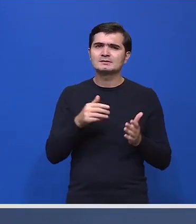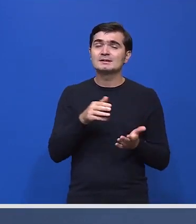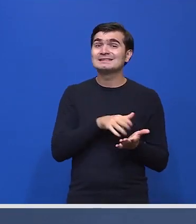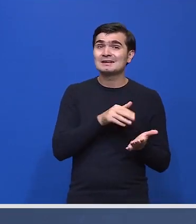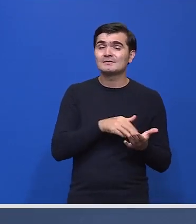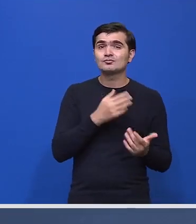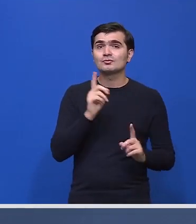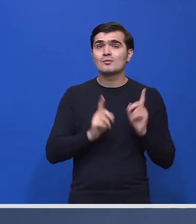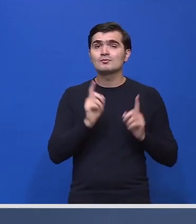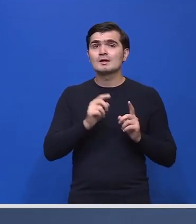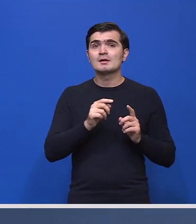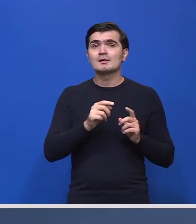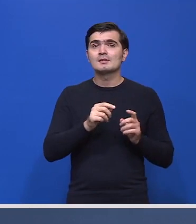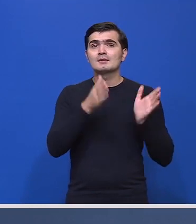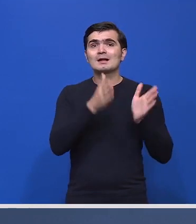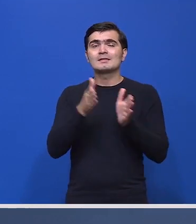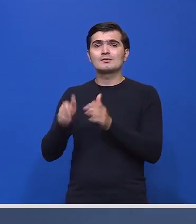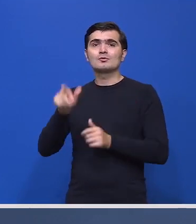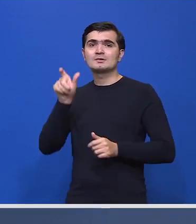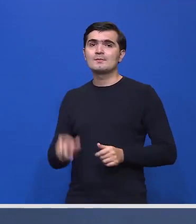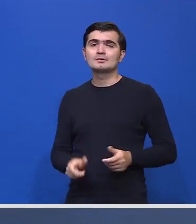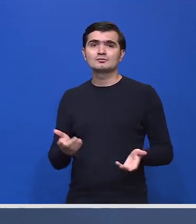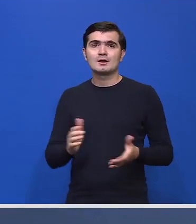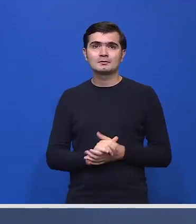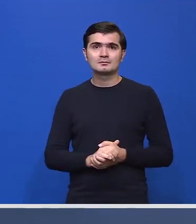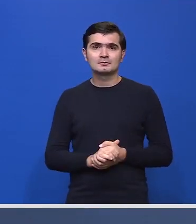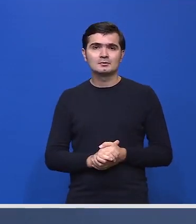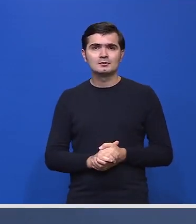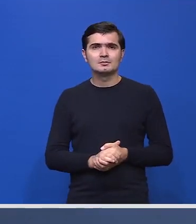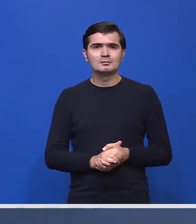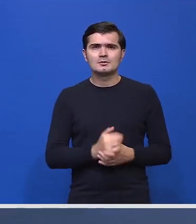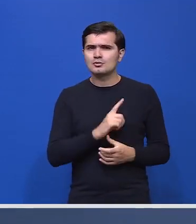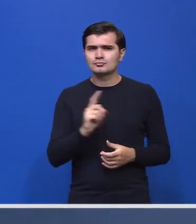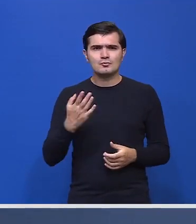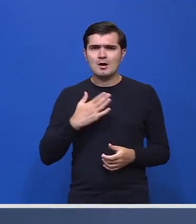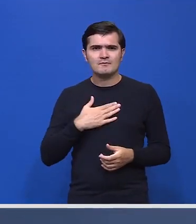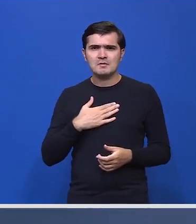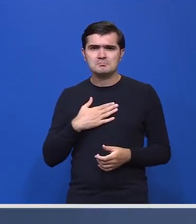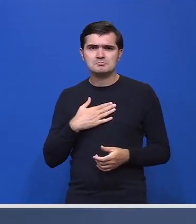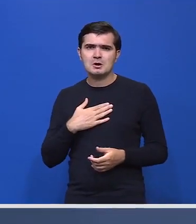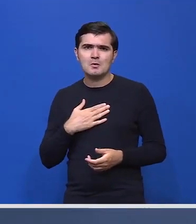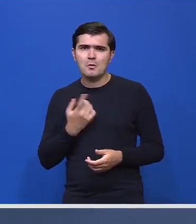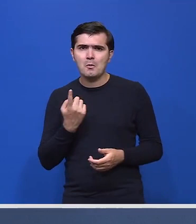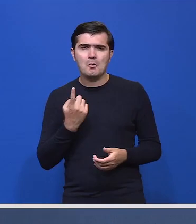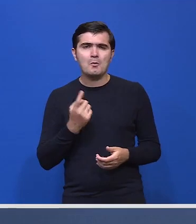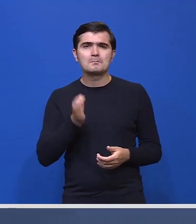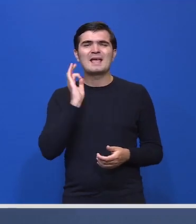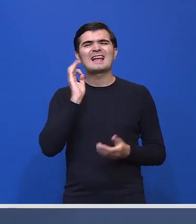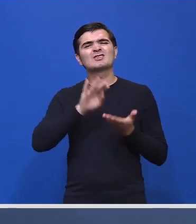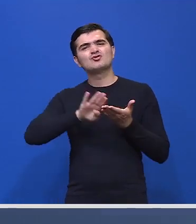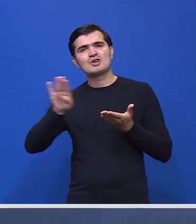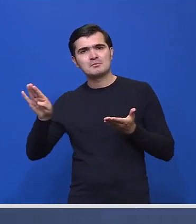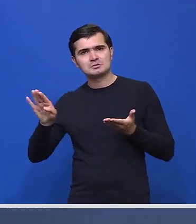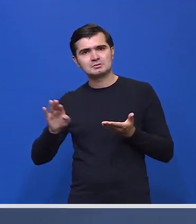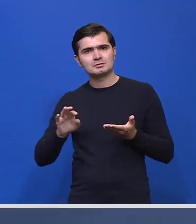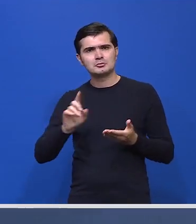anumite categorii de personal, deci nu avem din acest punct de vedere o excepție sau